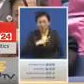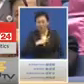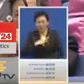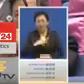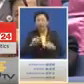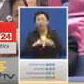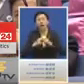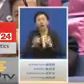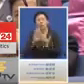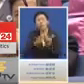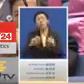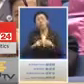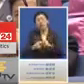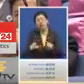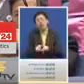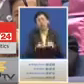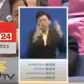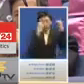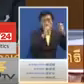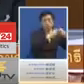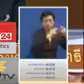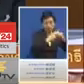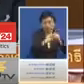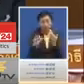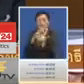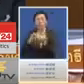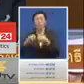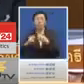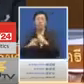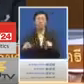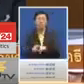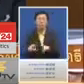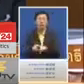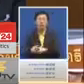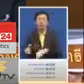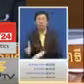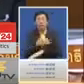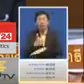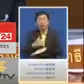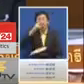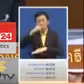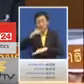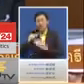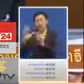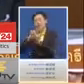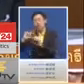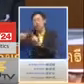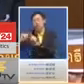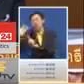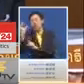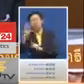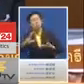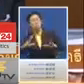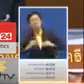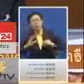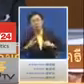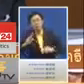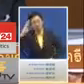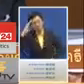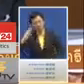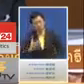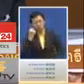มืองเรามีปมด้อยเพราะระบบการเมืองเราเขาโลกเขาไม่ยอมรับเพราะเป็นรัฐบาลที่มาจากรัฐประห